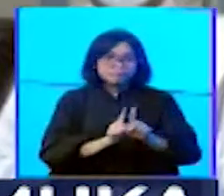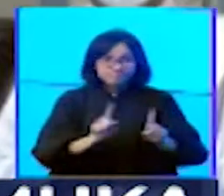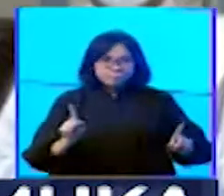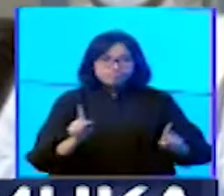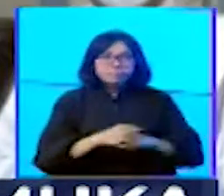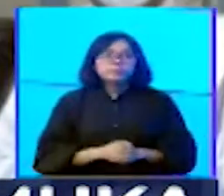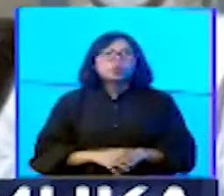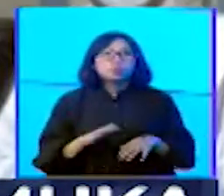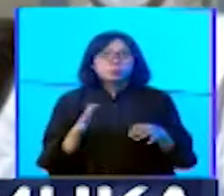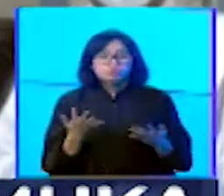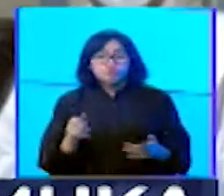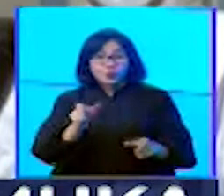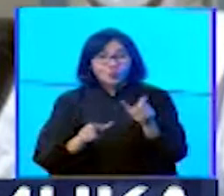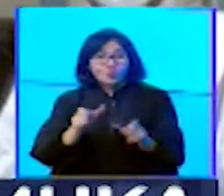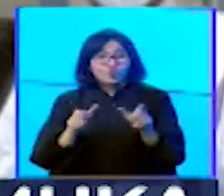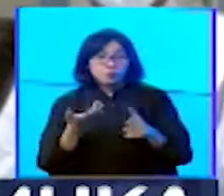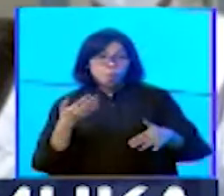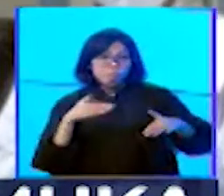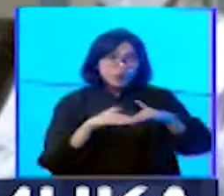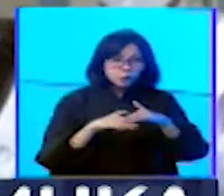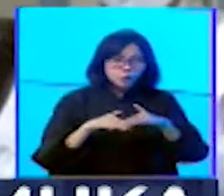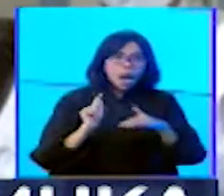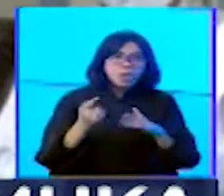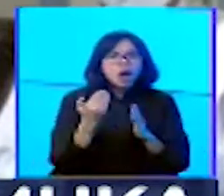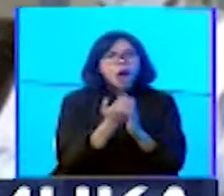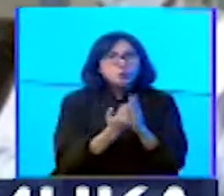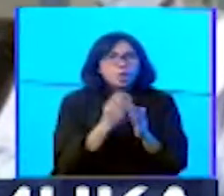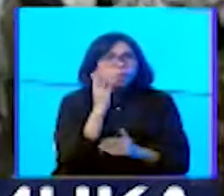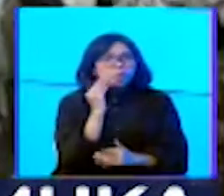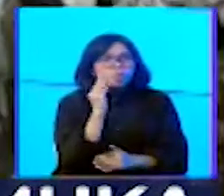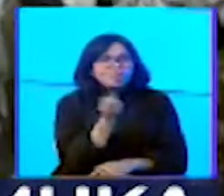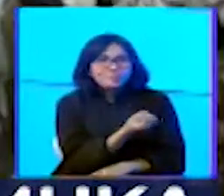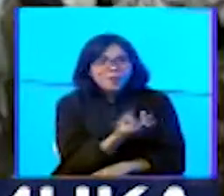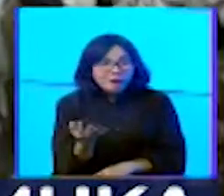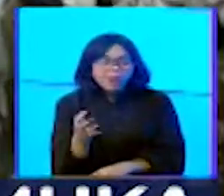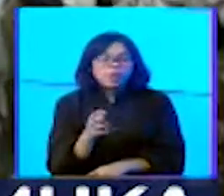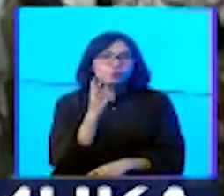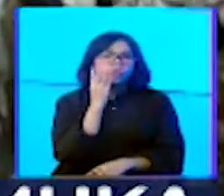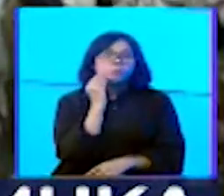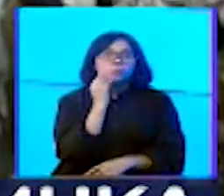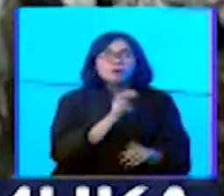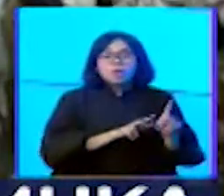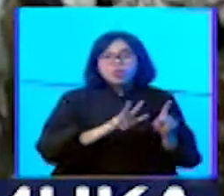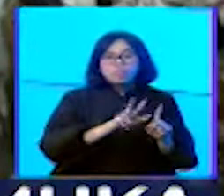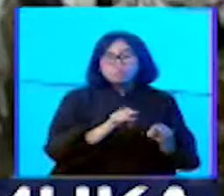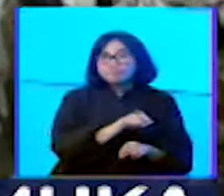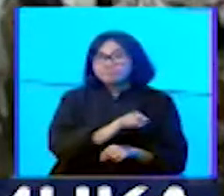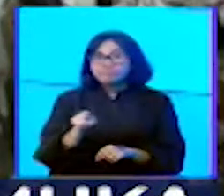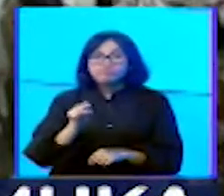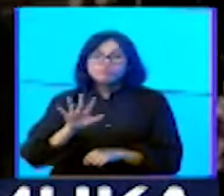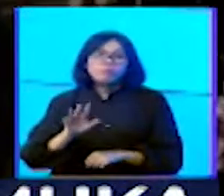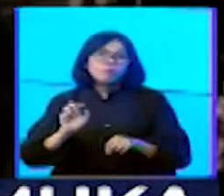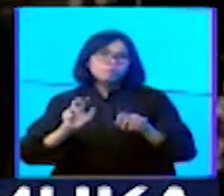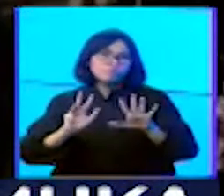umur yang diperbolehkan untuk mengikuti Misa secara tatap muka yakni umur 18 tinggal